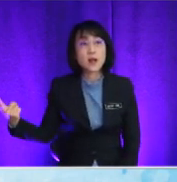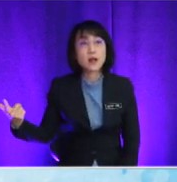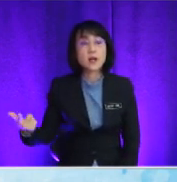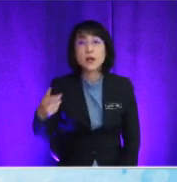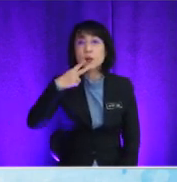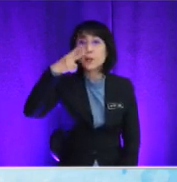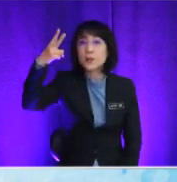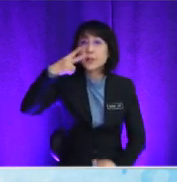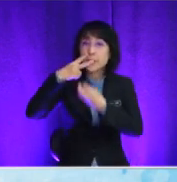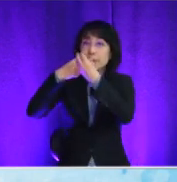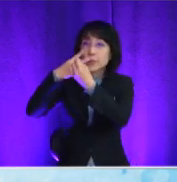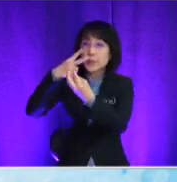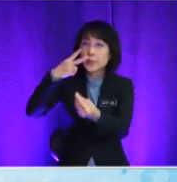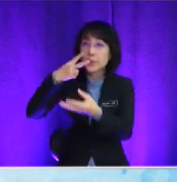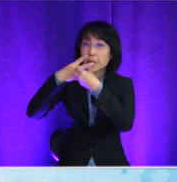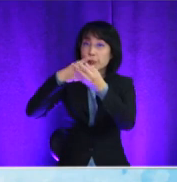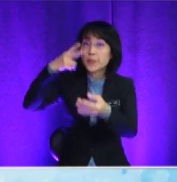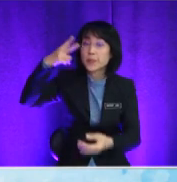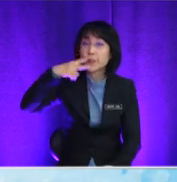yang sedang